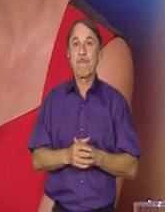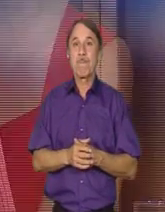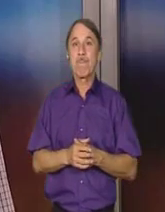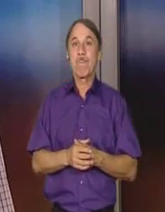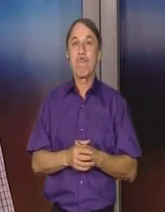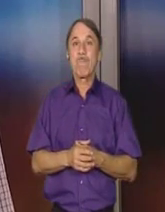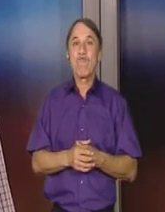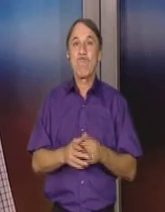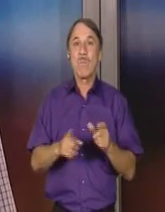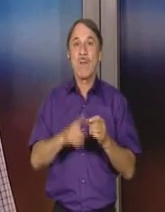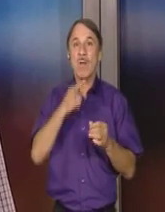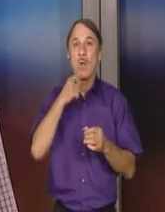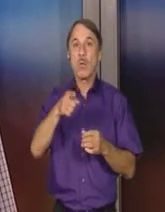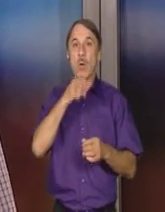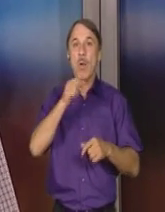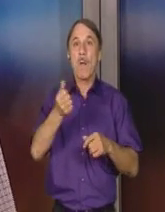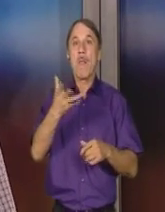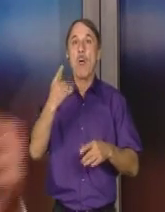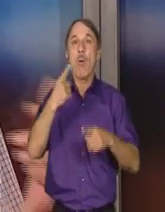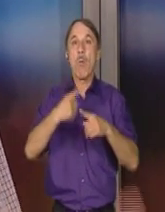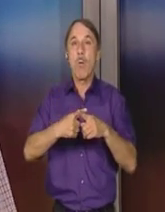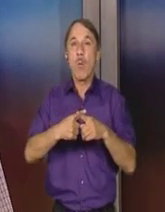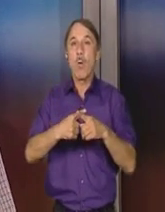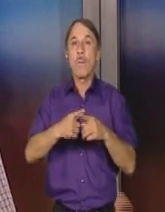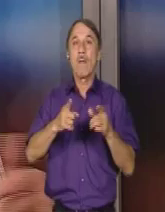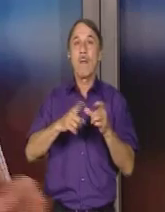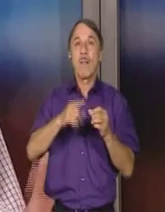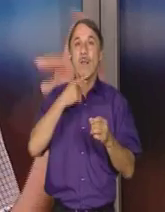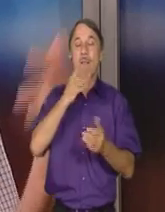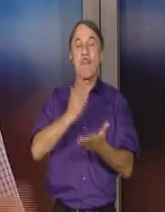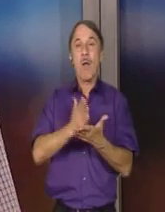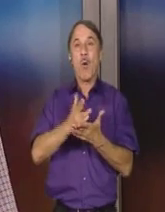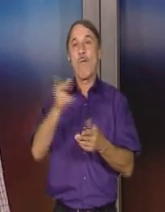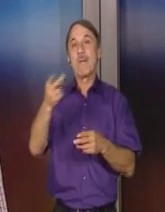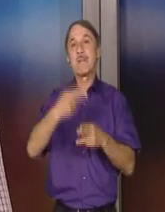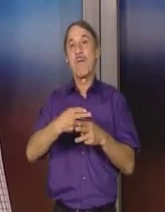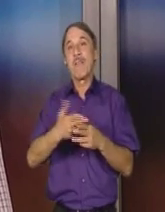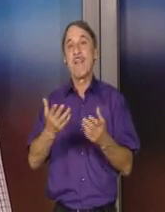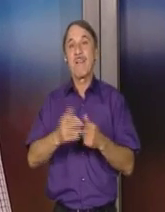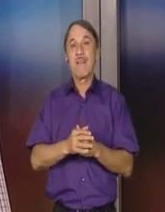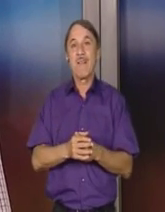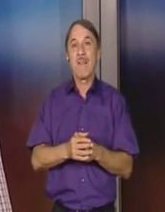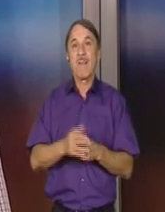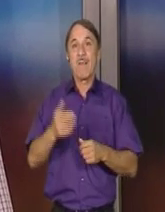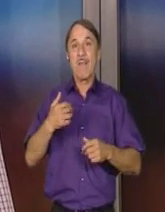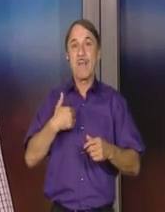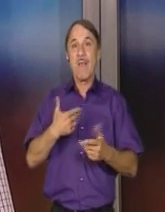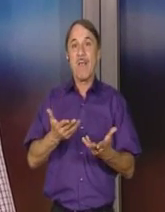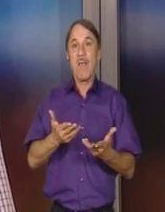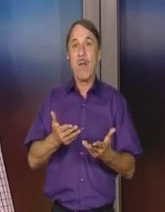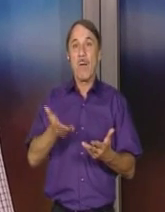Crnjanskog da on nije snimio. Da. I to nekoliko puta, neke remikse ili kako oni to sve zovu sad, neke